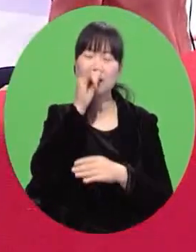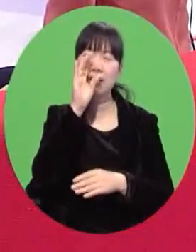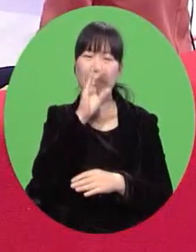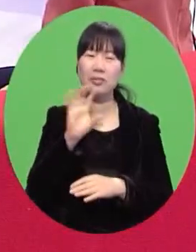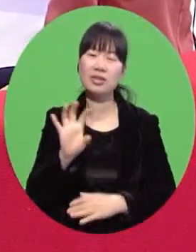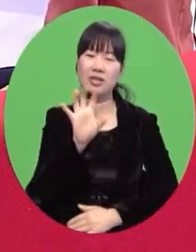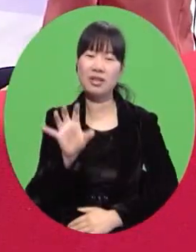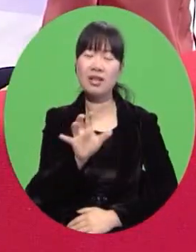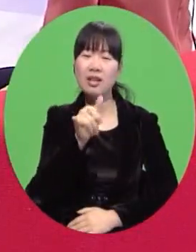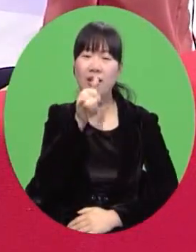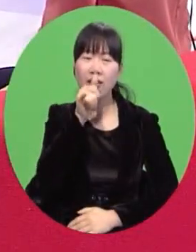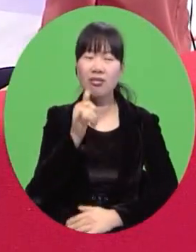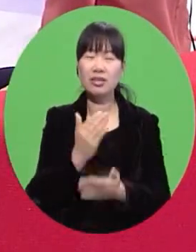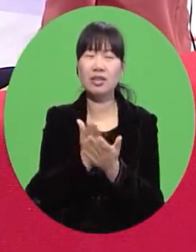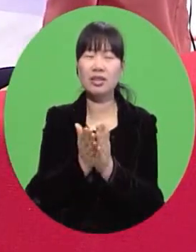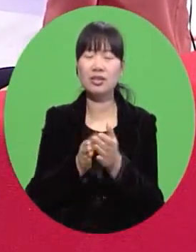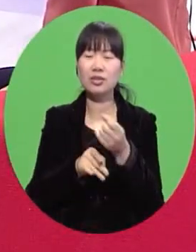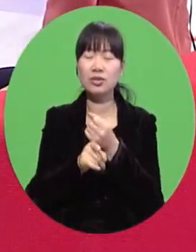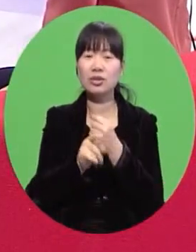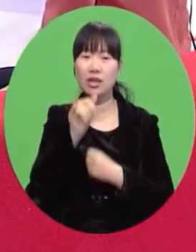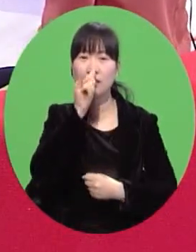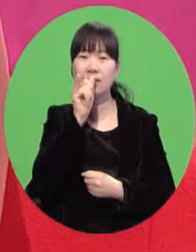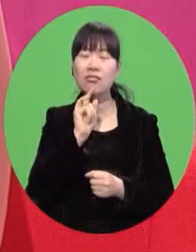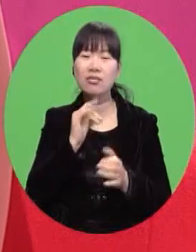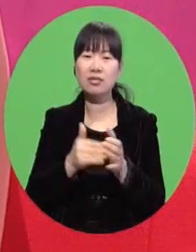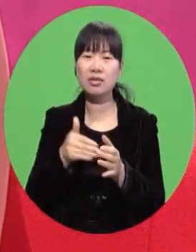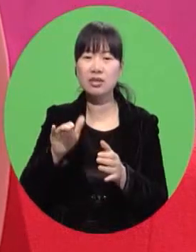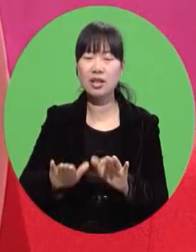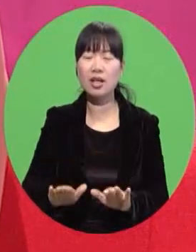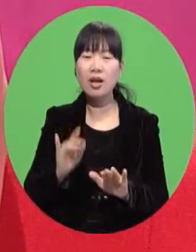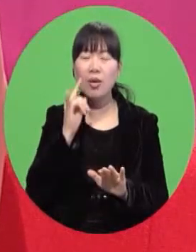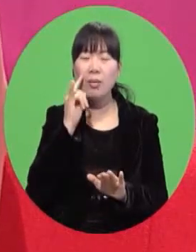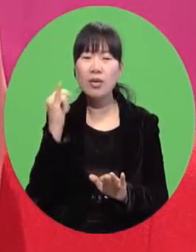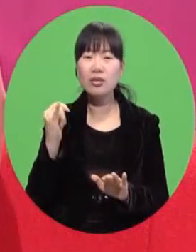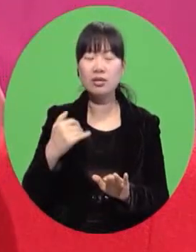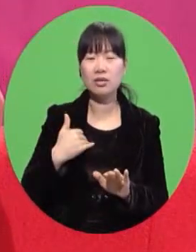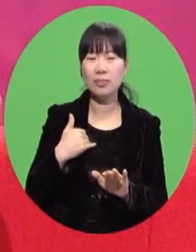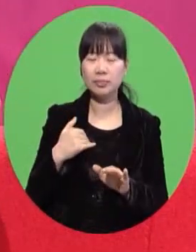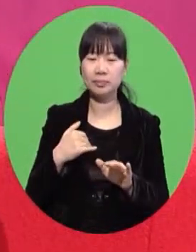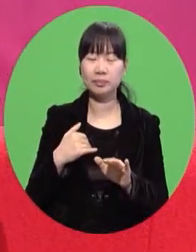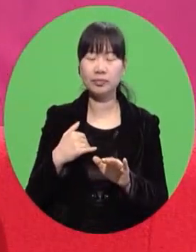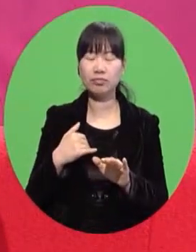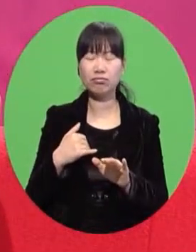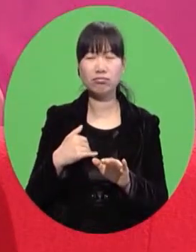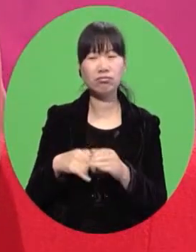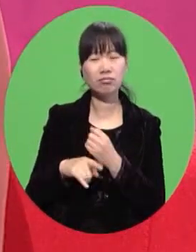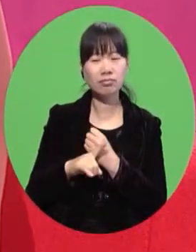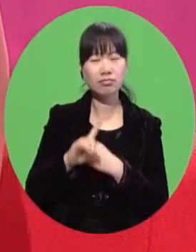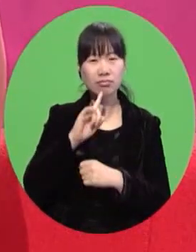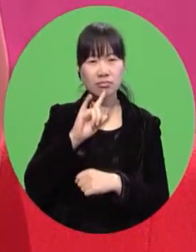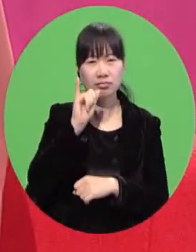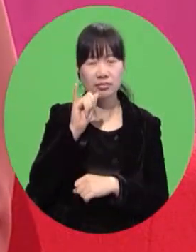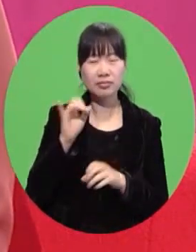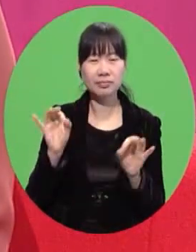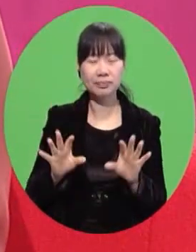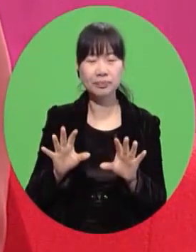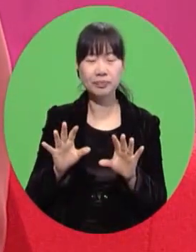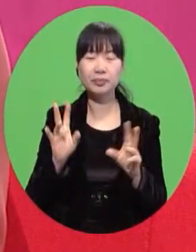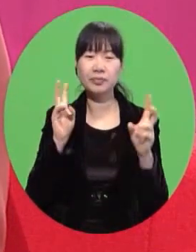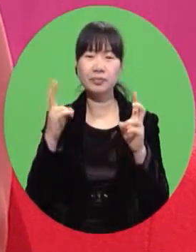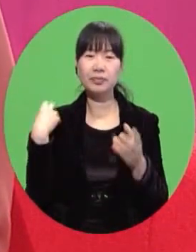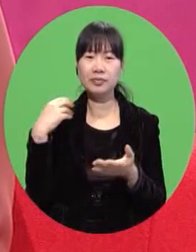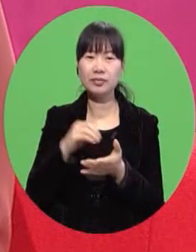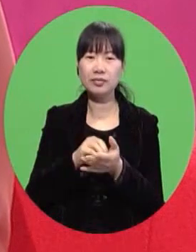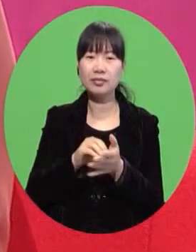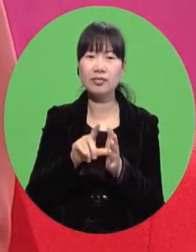아니 뭐 이런 여러 가지 이유가 있다고 말씀을 하셨는데 어머니께서 네. 이제 저의 이유라고 한다면 하고 말씀하신 게 잠깐 복직했을 경우